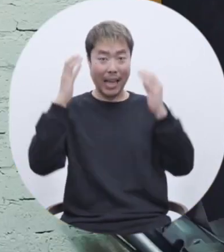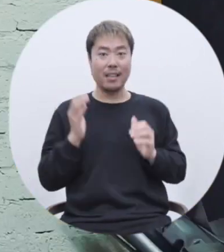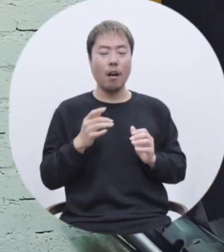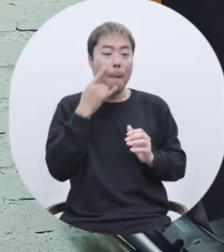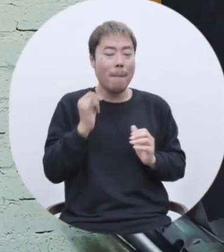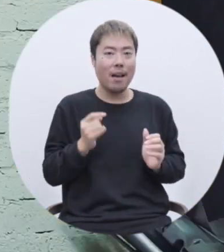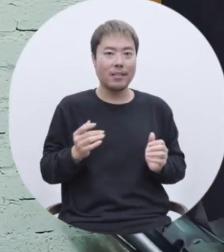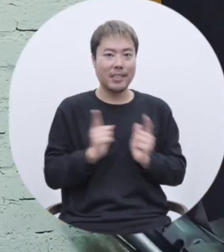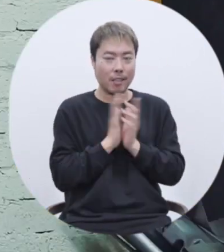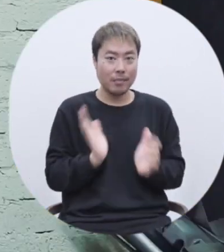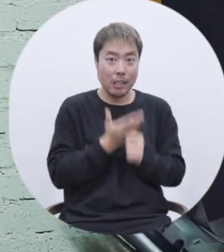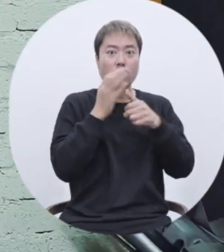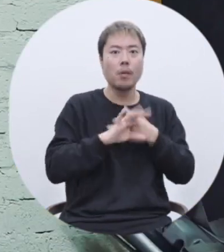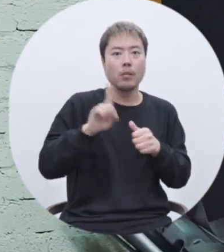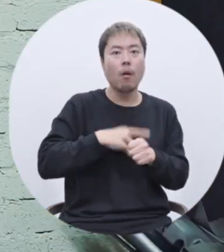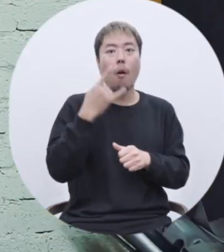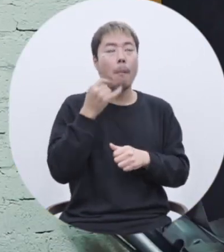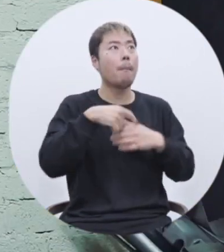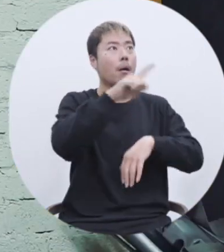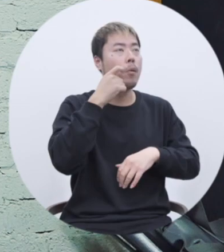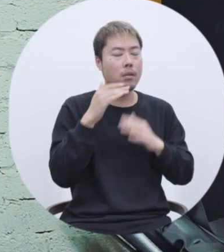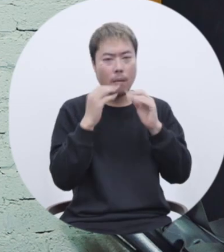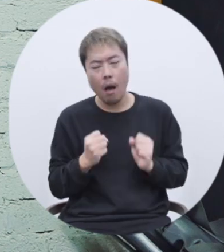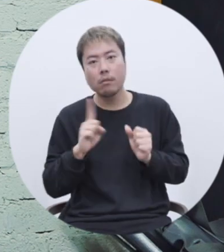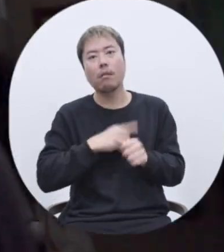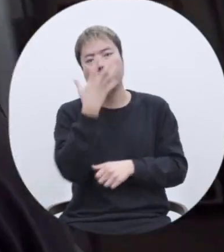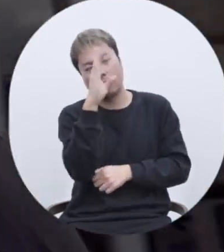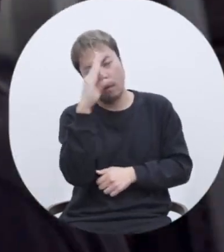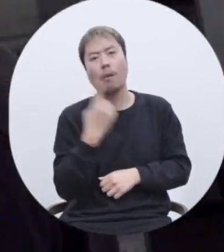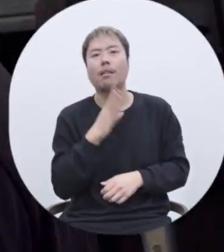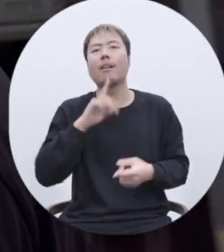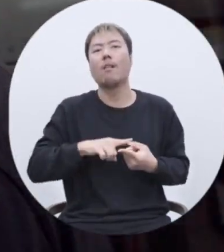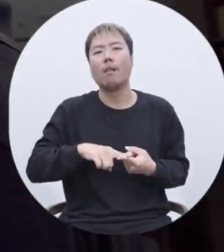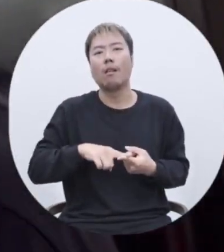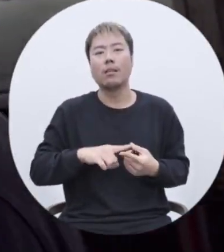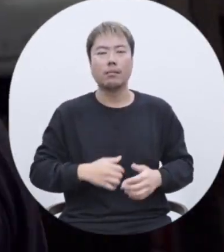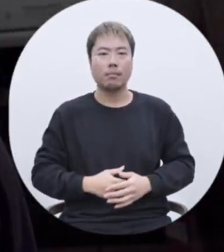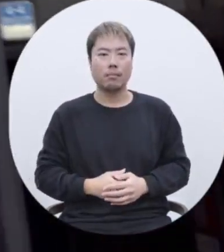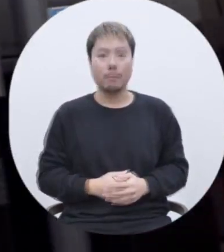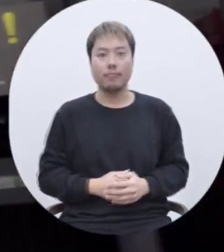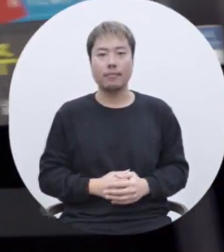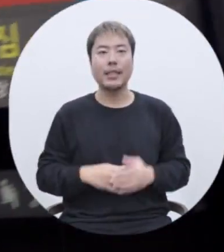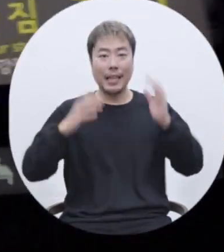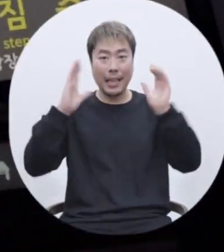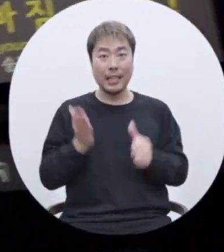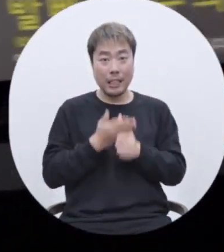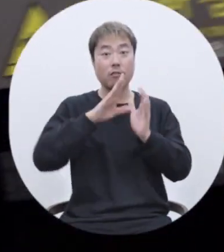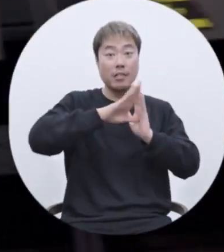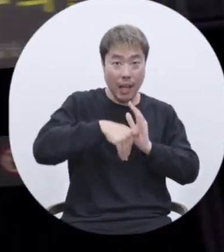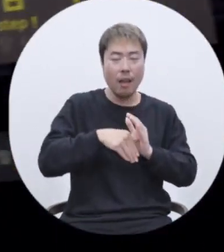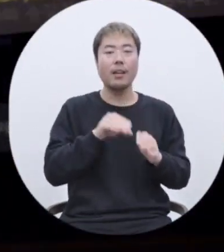분들은 엄마들이 우울증에 빠지는 이유가 사회생활이 거의 불가능하니까. 근데 이제 애를 키울 거면